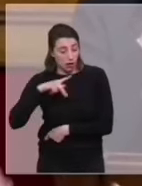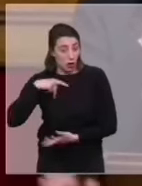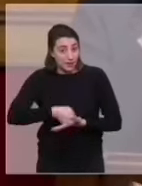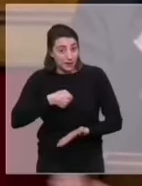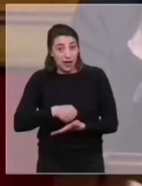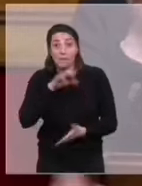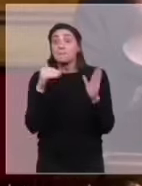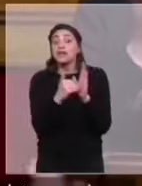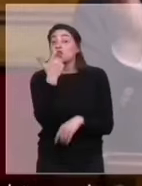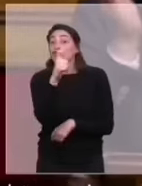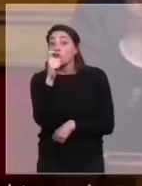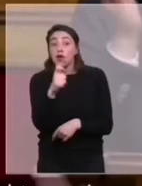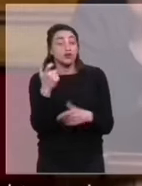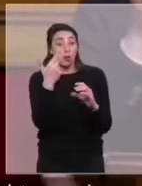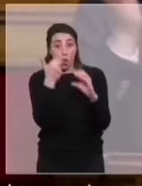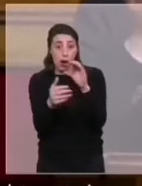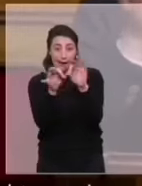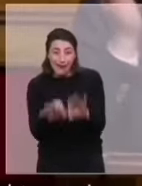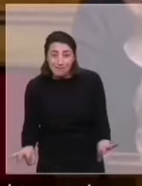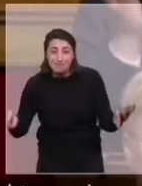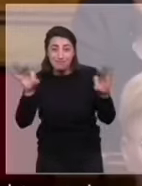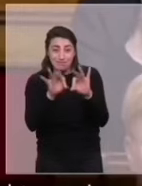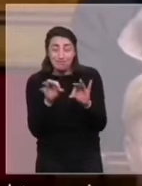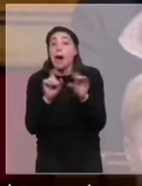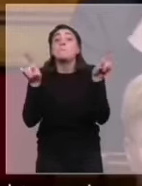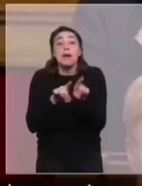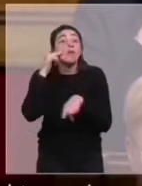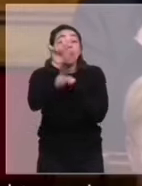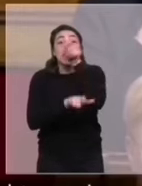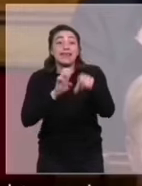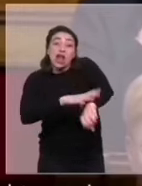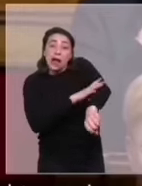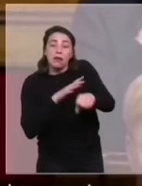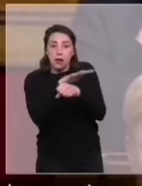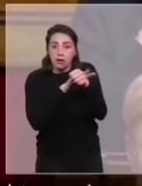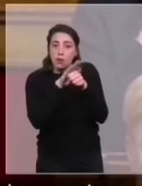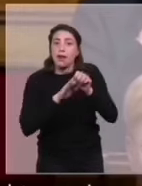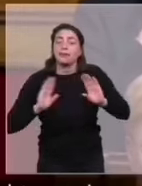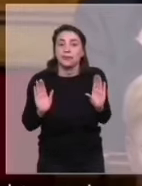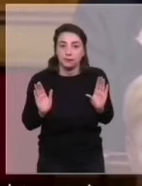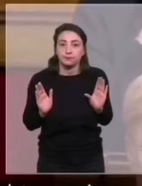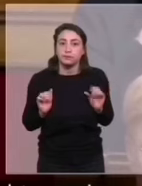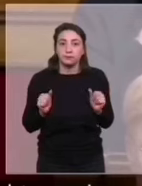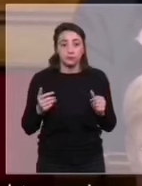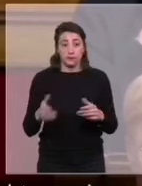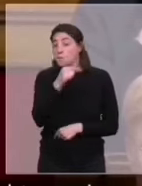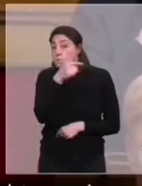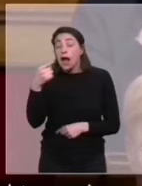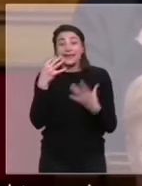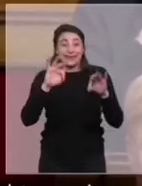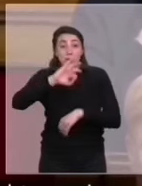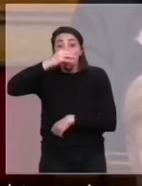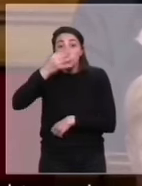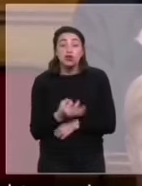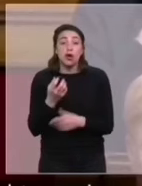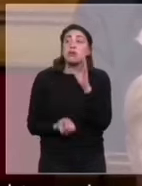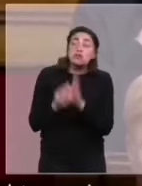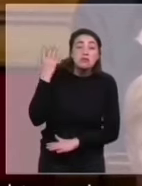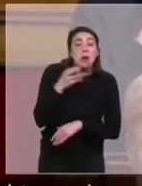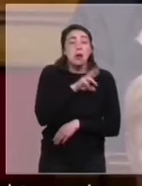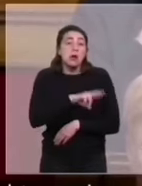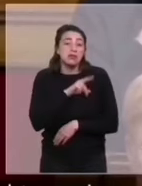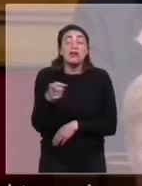euros, y compris pour les carrières complètes. La réalité, c'est celle décrite par les économistes de l'Institut des politiques publiques. Moins de 10% des nouveaux retraités sont